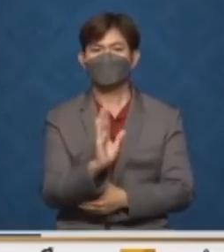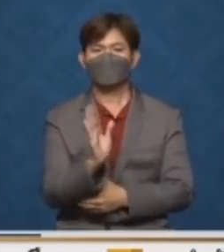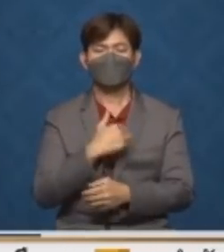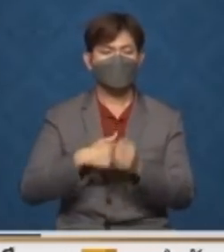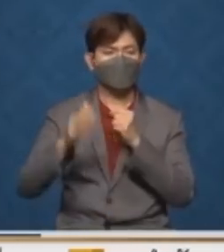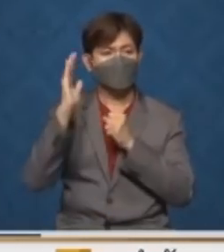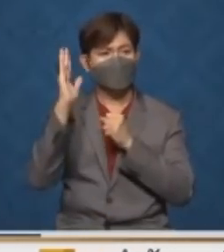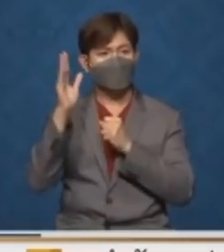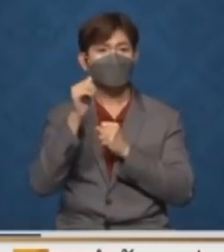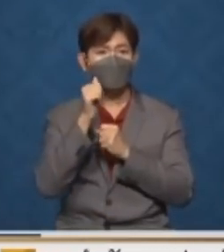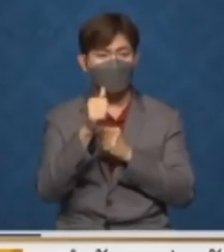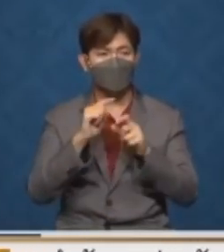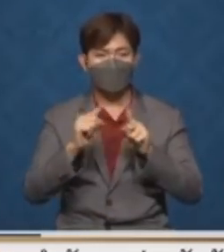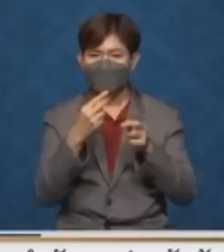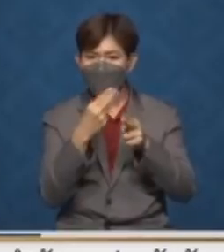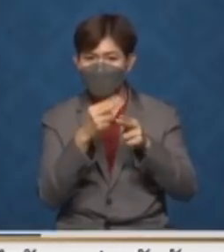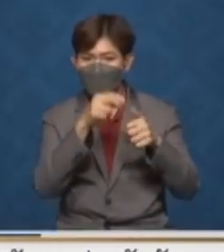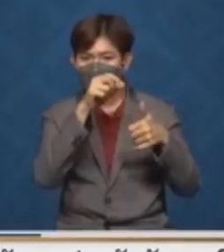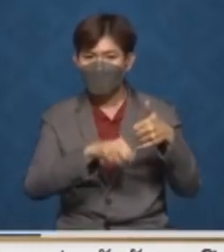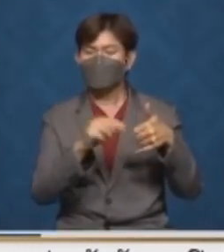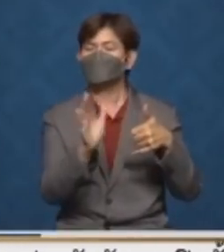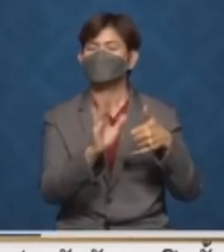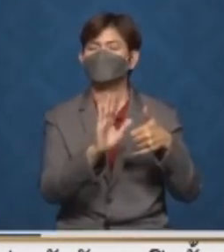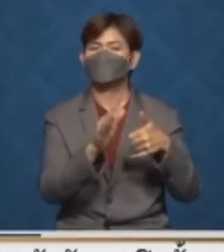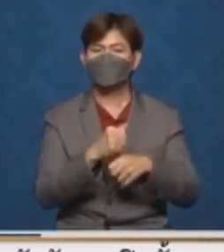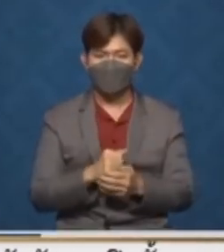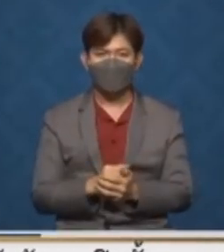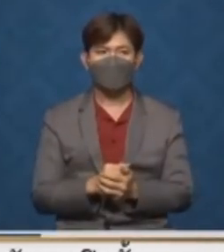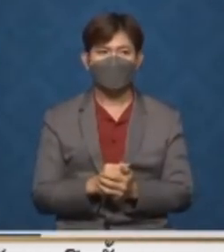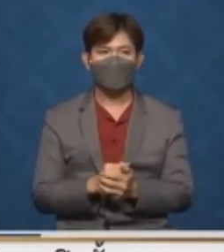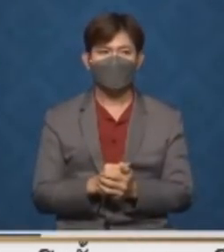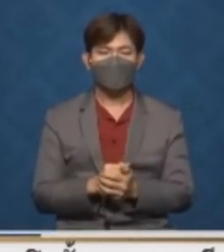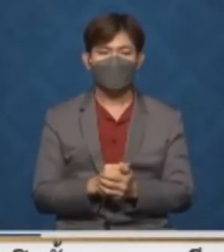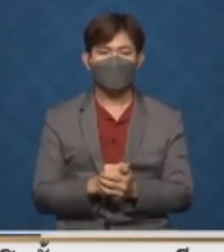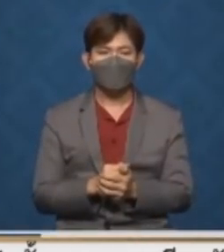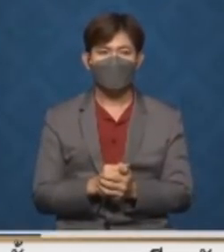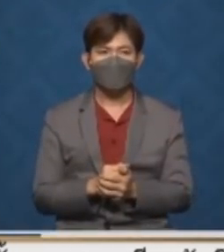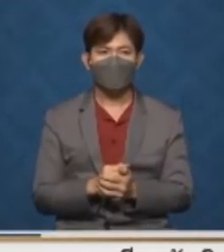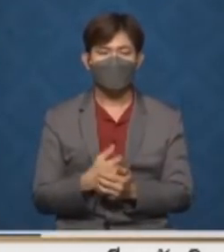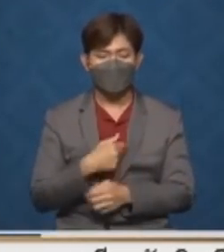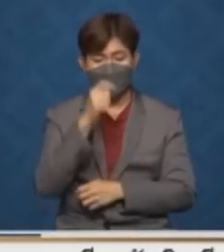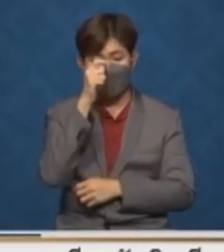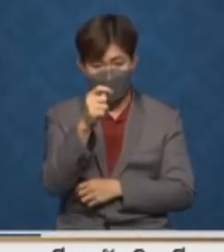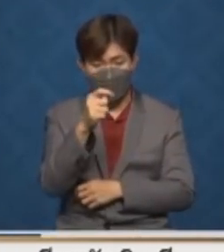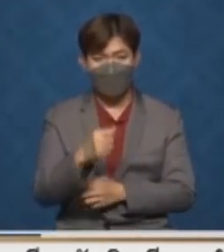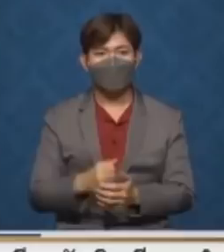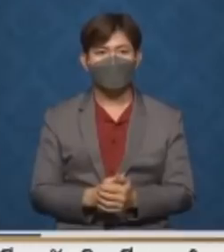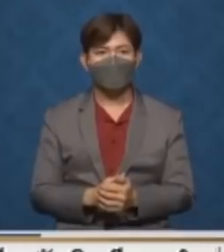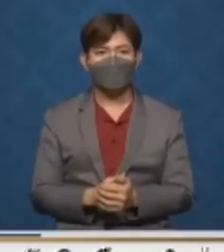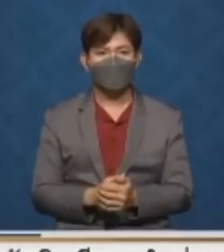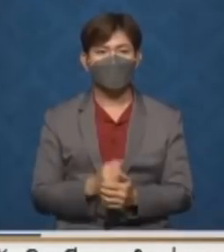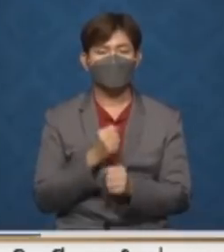ม Stones ขอล spiral็นัถอคปcoduan